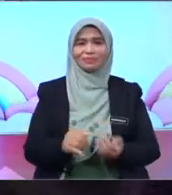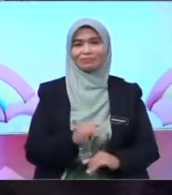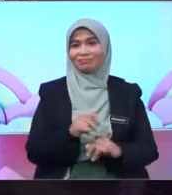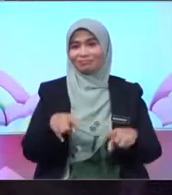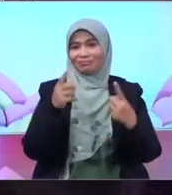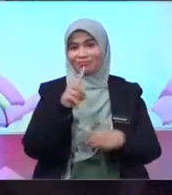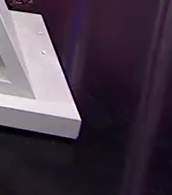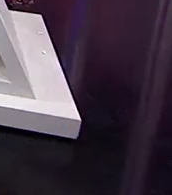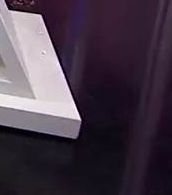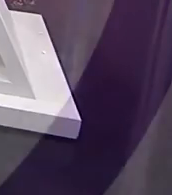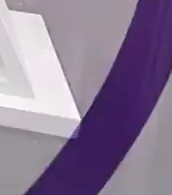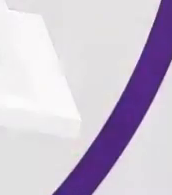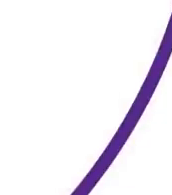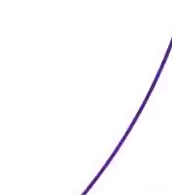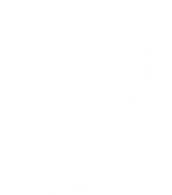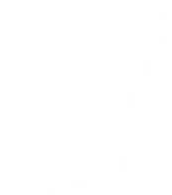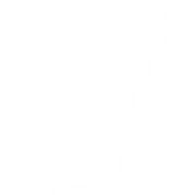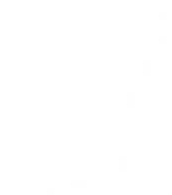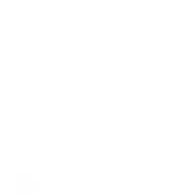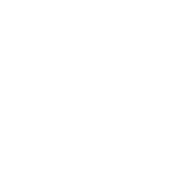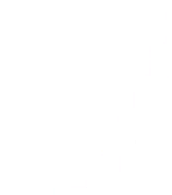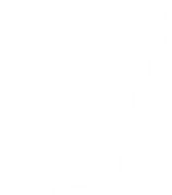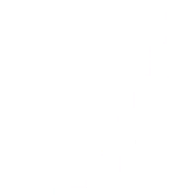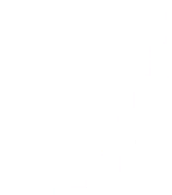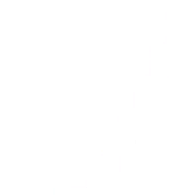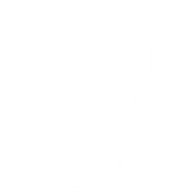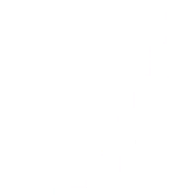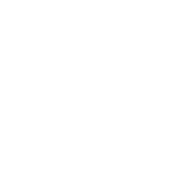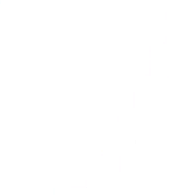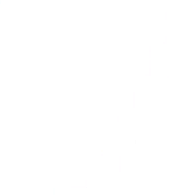rendah di nyinyir